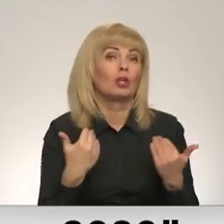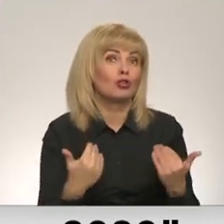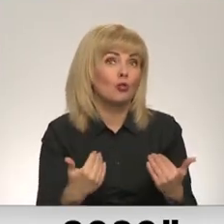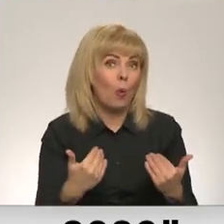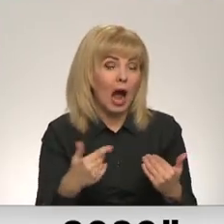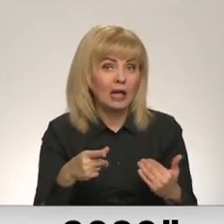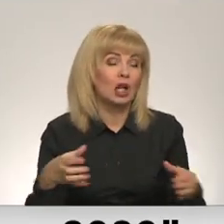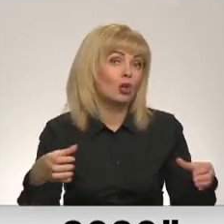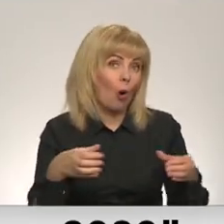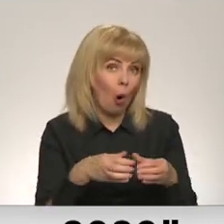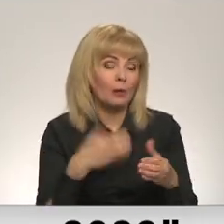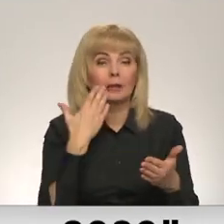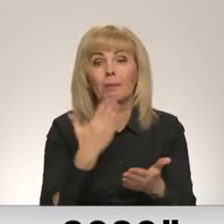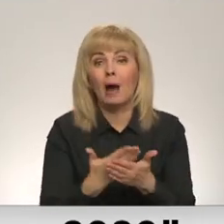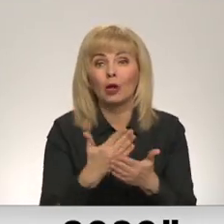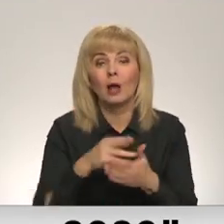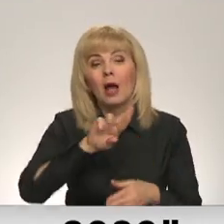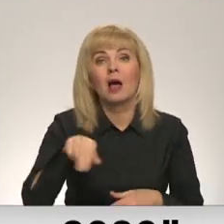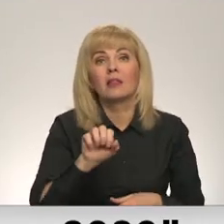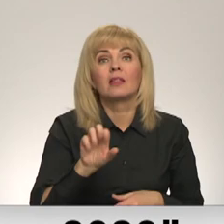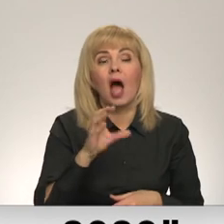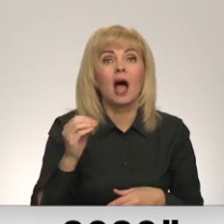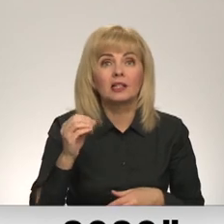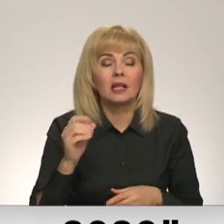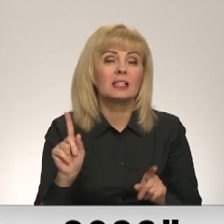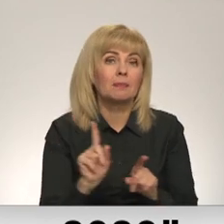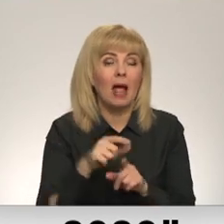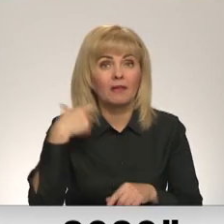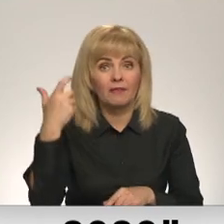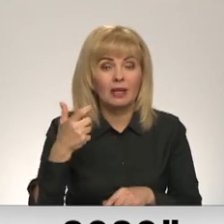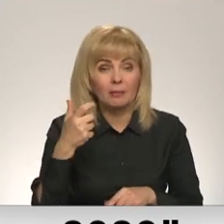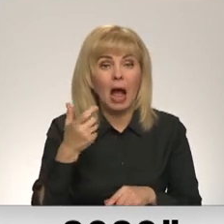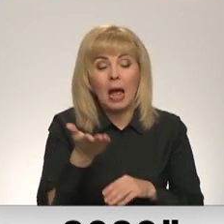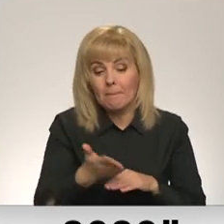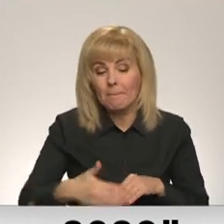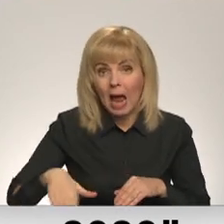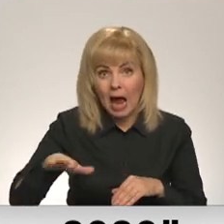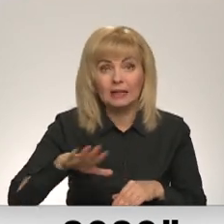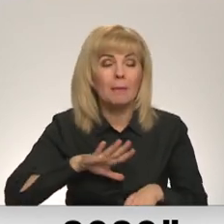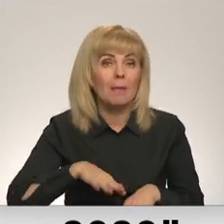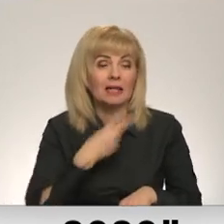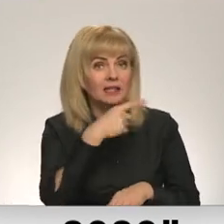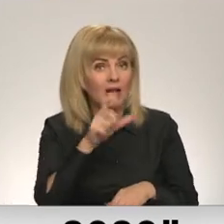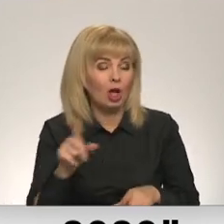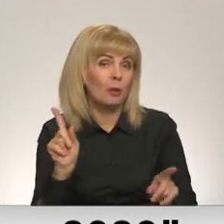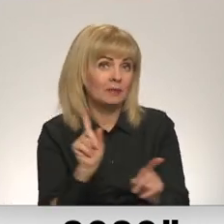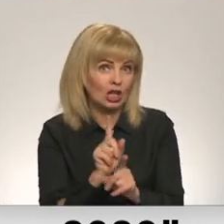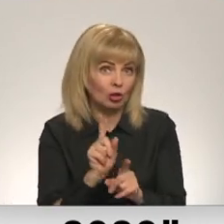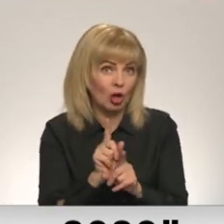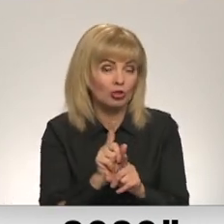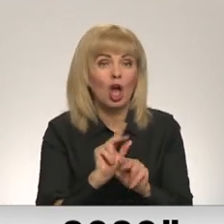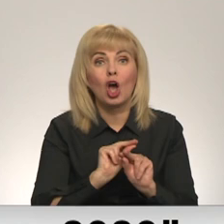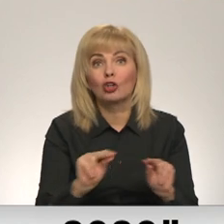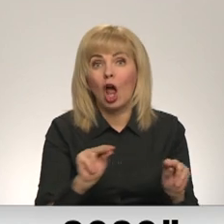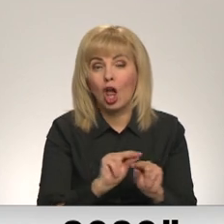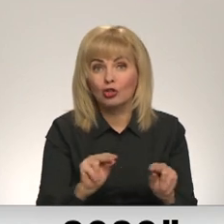Avenijas kompleksā tiks demonstrēta Daces Pūces pilnmetrāžas spēlfilma Bedre. Pēc seansa skatītājiem būs iespēja tikties ar filmas režisori